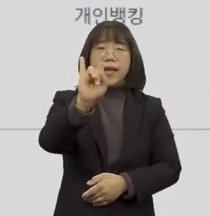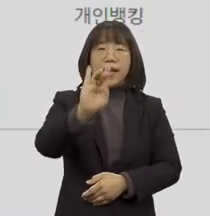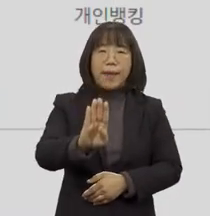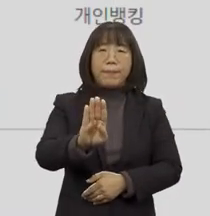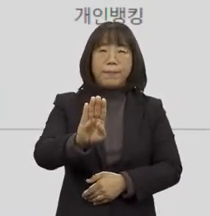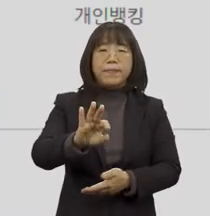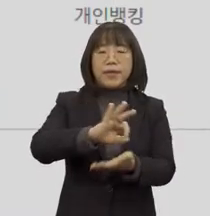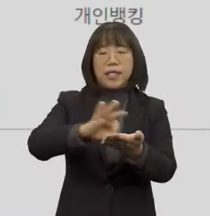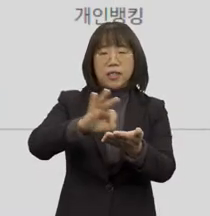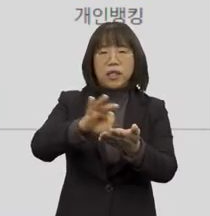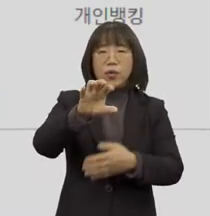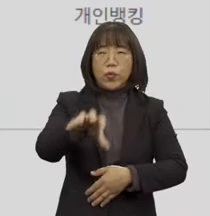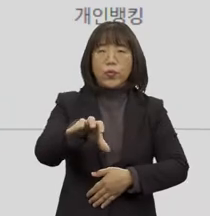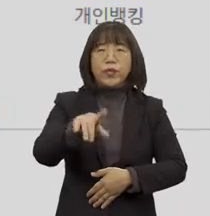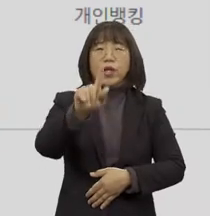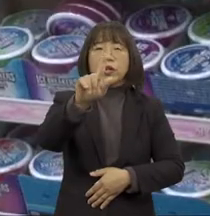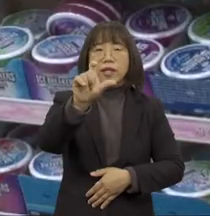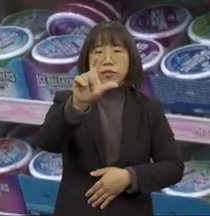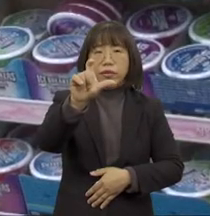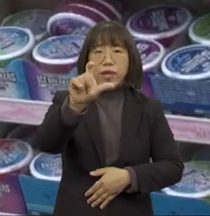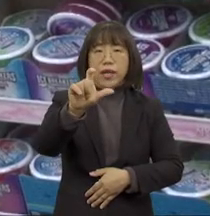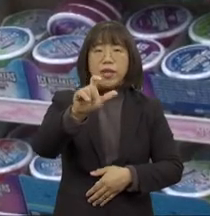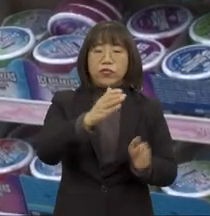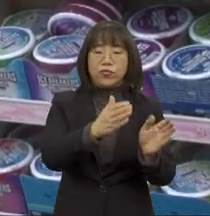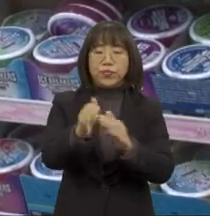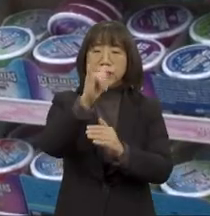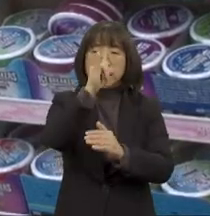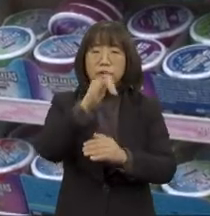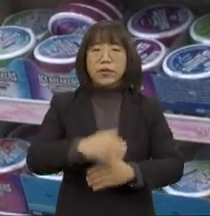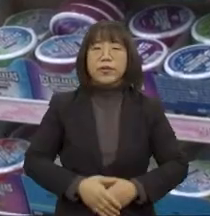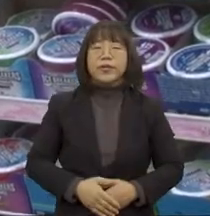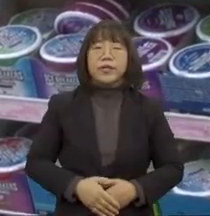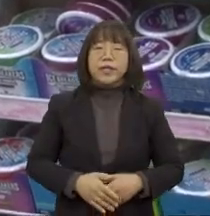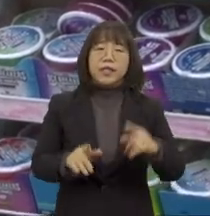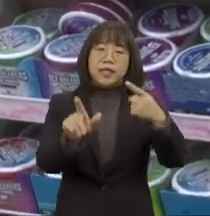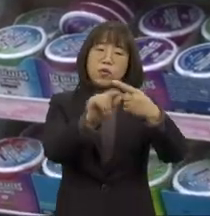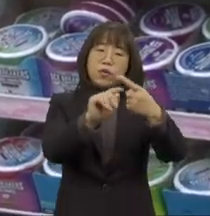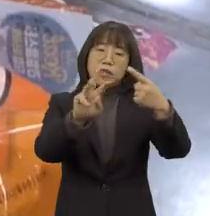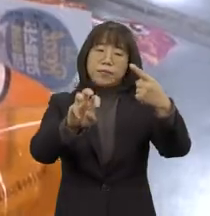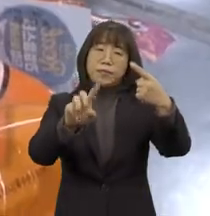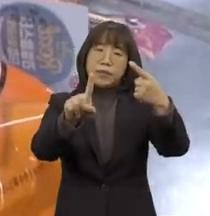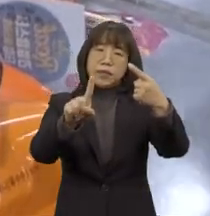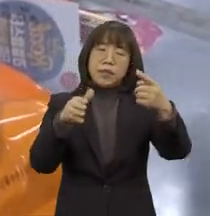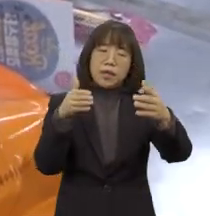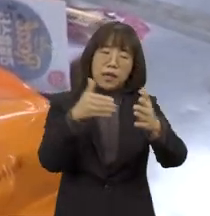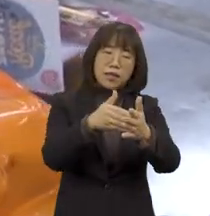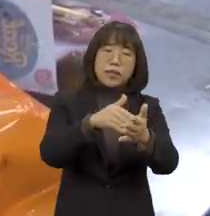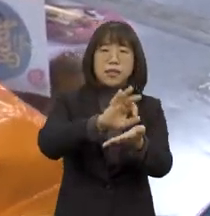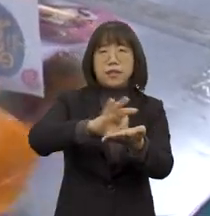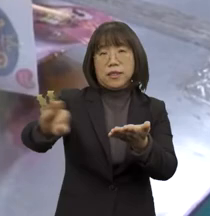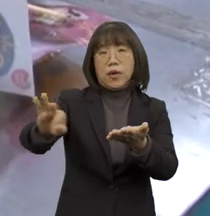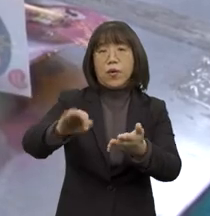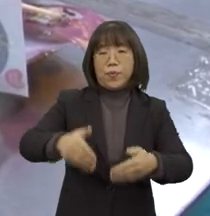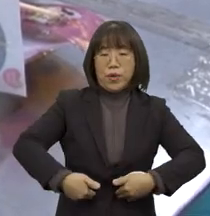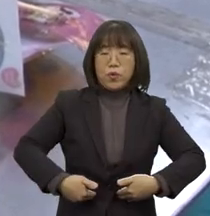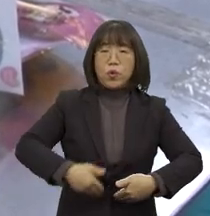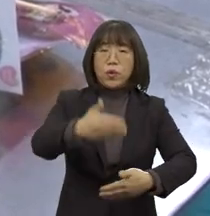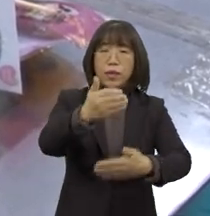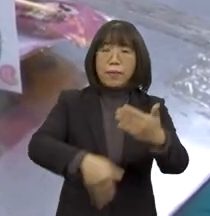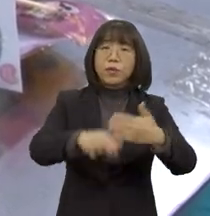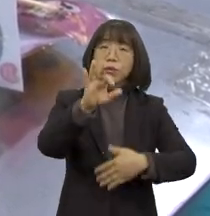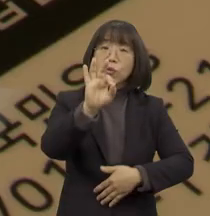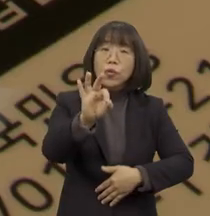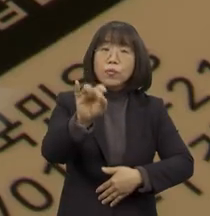15개 결제 앱에서 구매할 수 있습니다. 선결제 상품권은 1월 31일까지 사용해야 하고